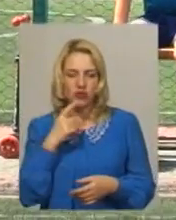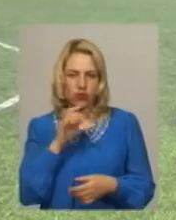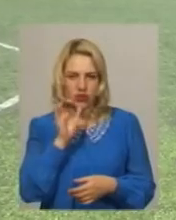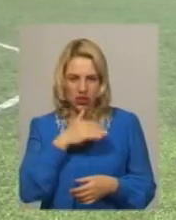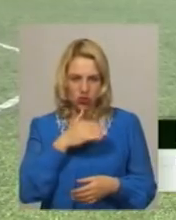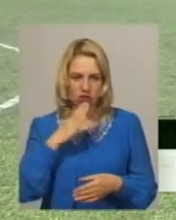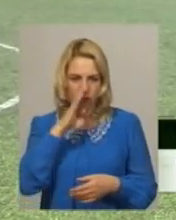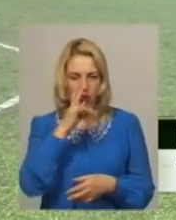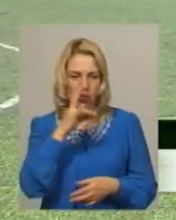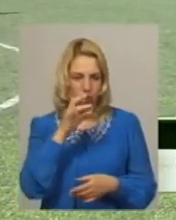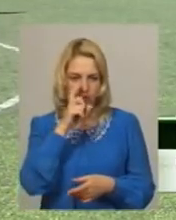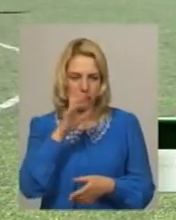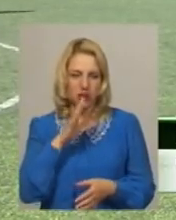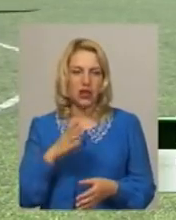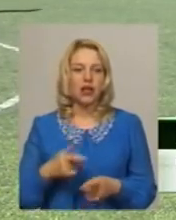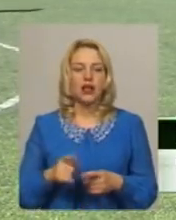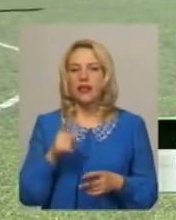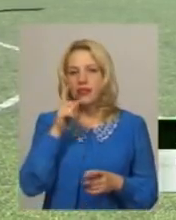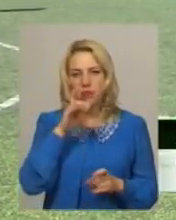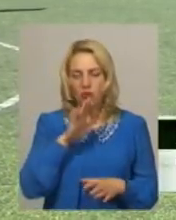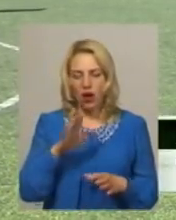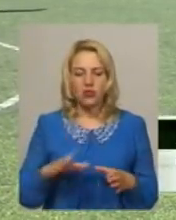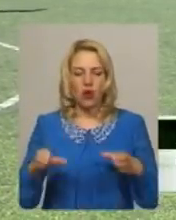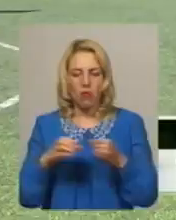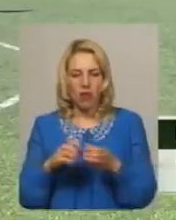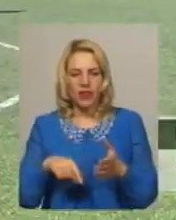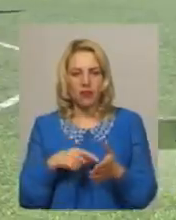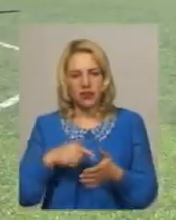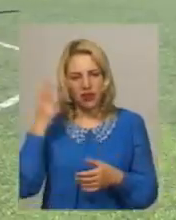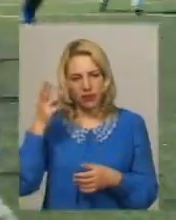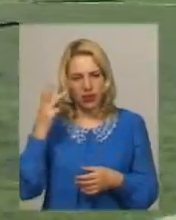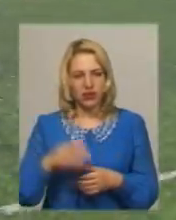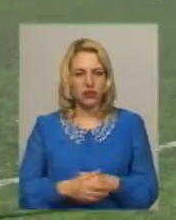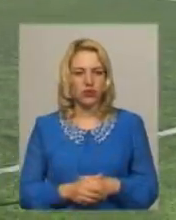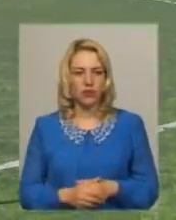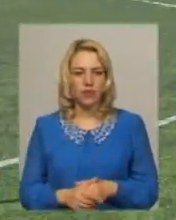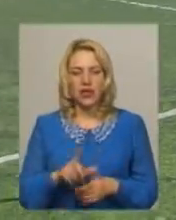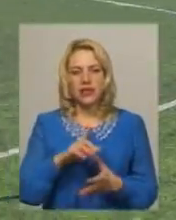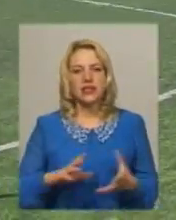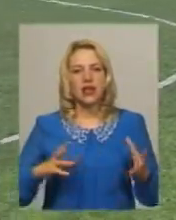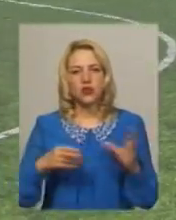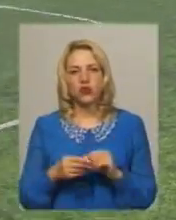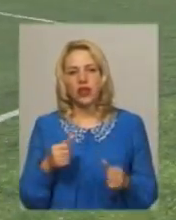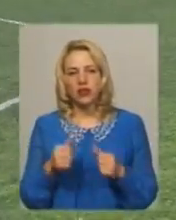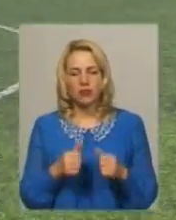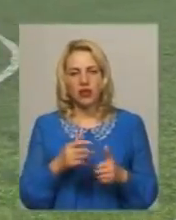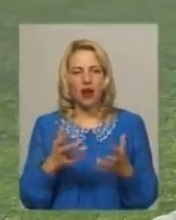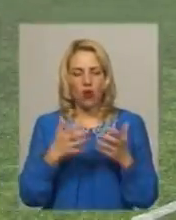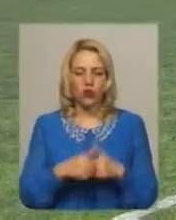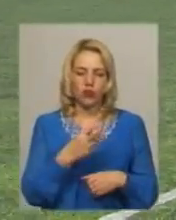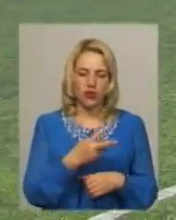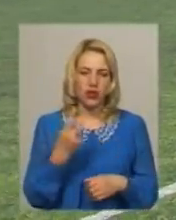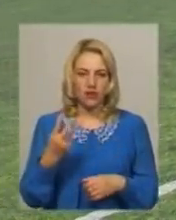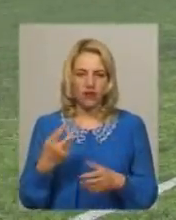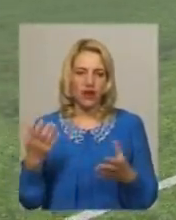команди. Непогана футзальна аматорська команда міста Хмельницького «Інтерпродсервіс». За результатами гри з рахунком 3-2 перемогла